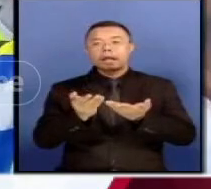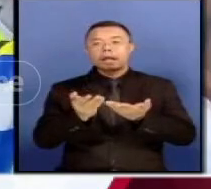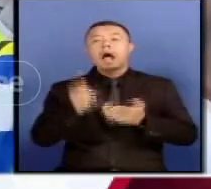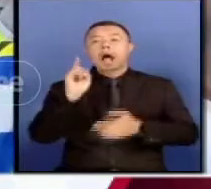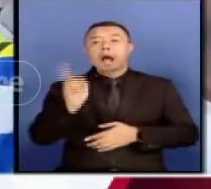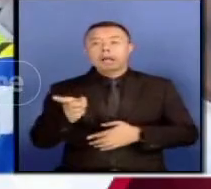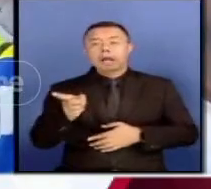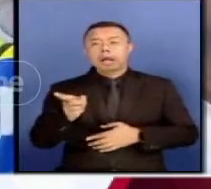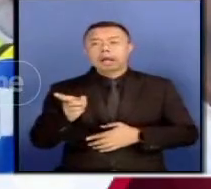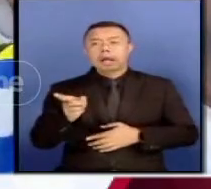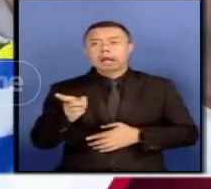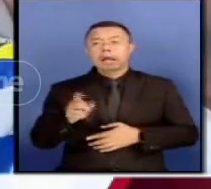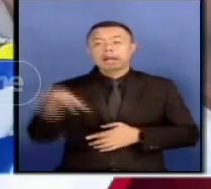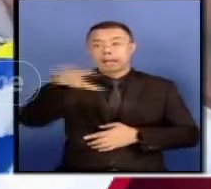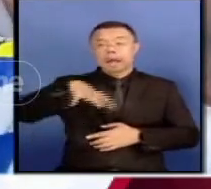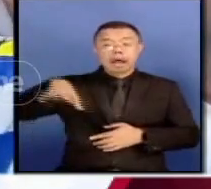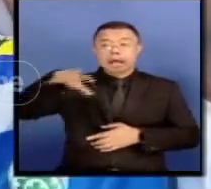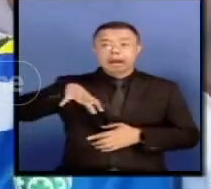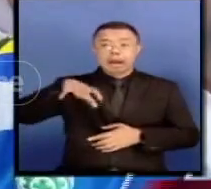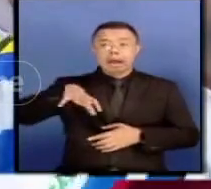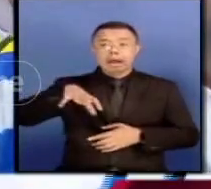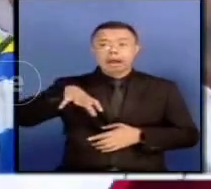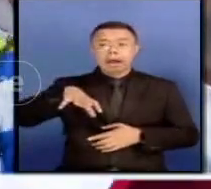di daerah